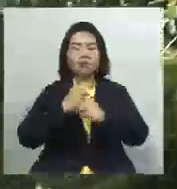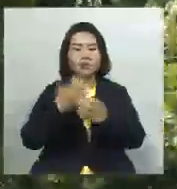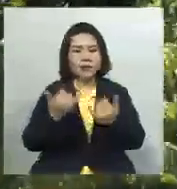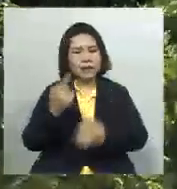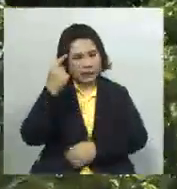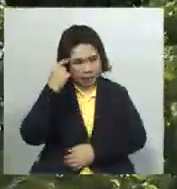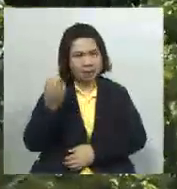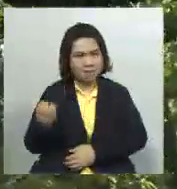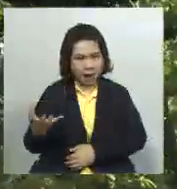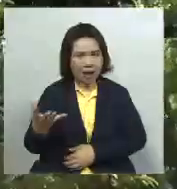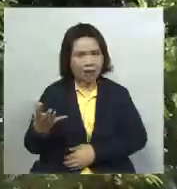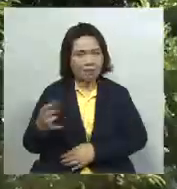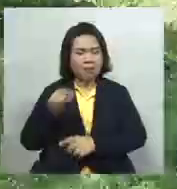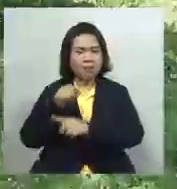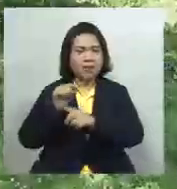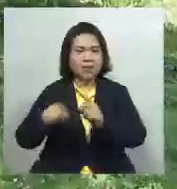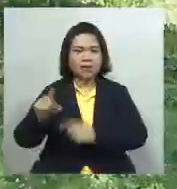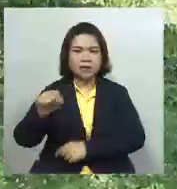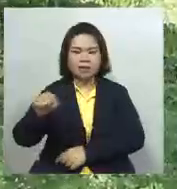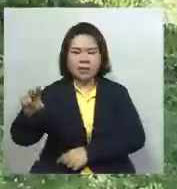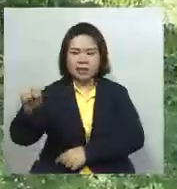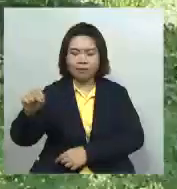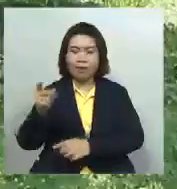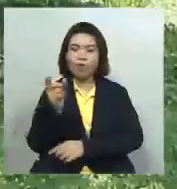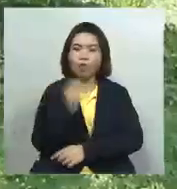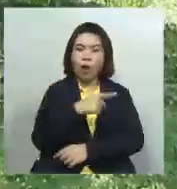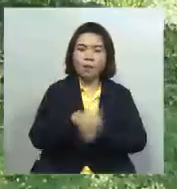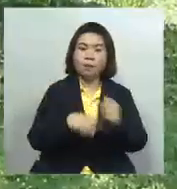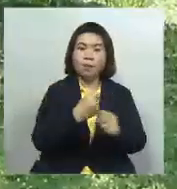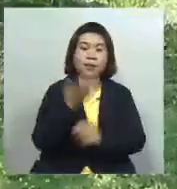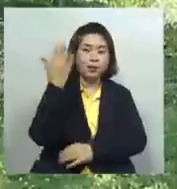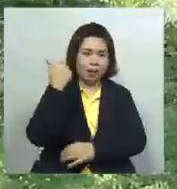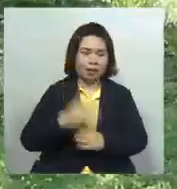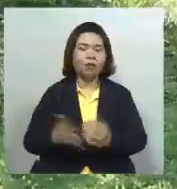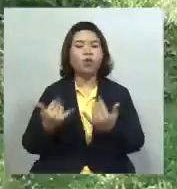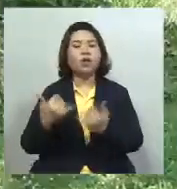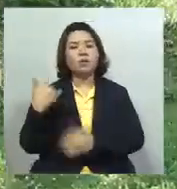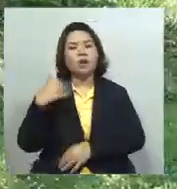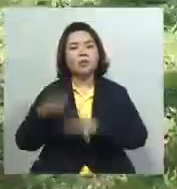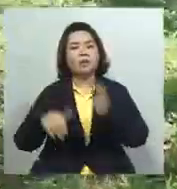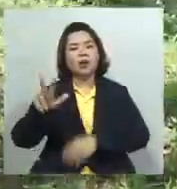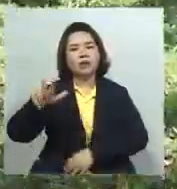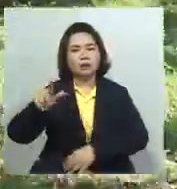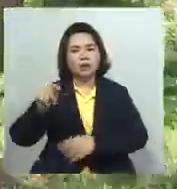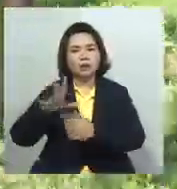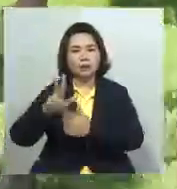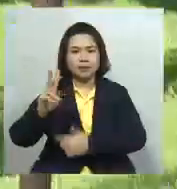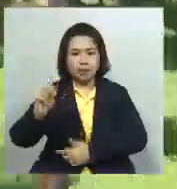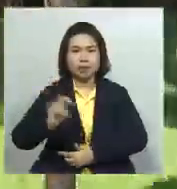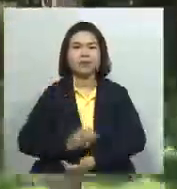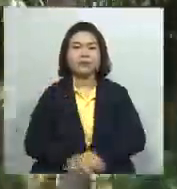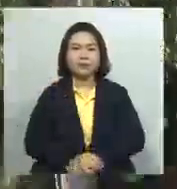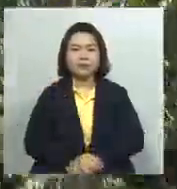ะมากกว่าปีที่แล้วประมาณร้อยละ20-30โดยผลผลิตปีนี้นะคะก็มีแล้วอยู่ที่ประมาณ3,000 ตันค่ะ